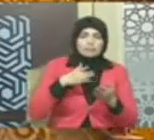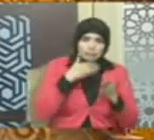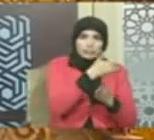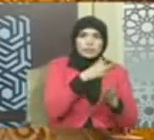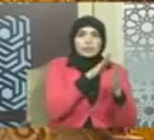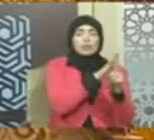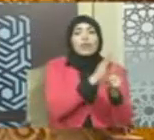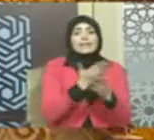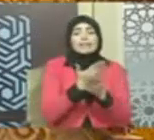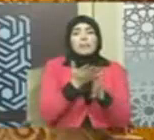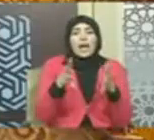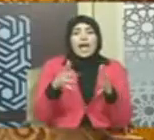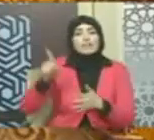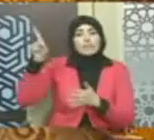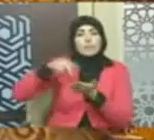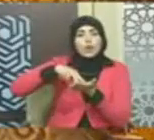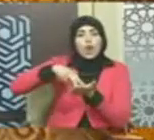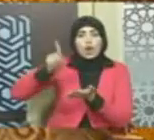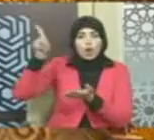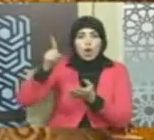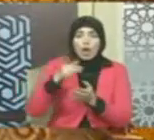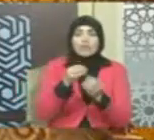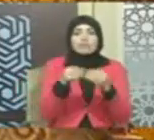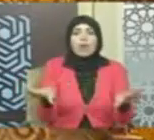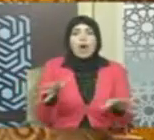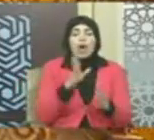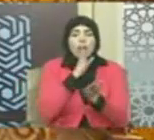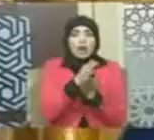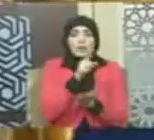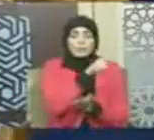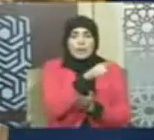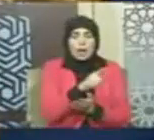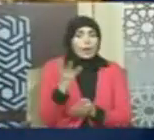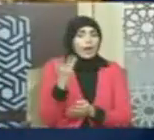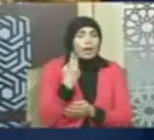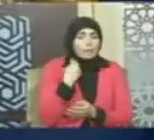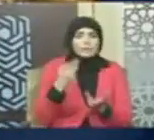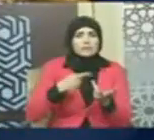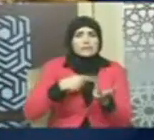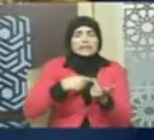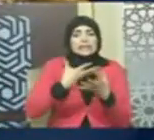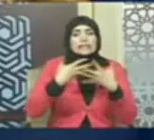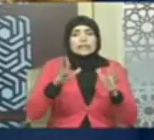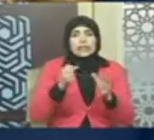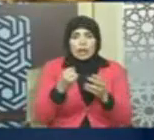يضيع حقه. كم خفت في الله مضعوفا دعاك